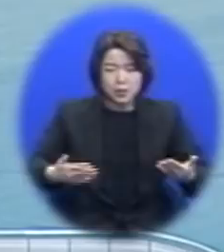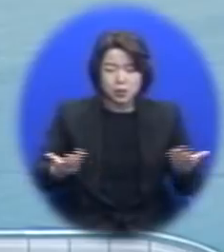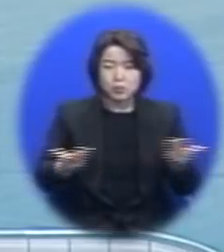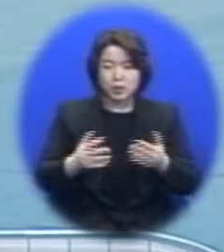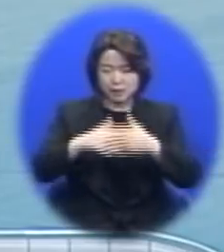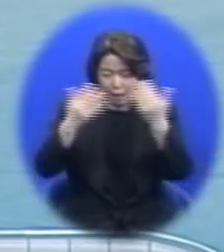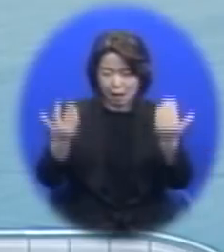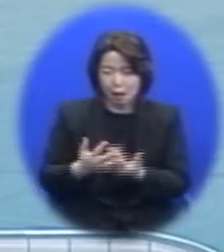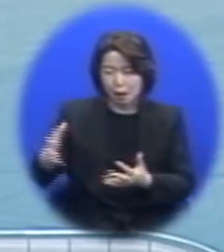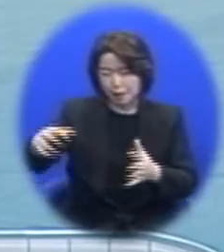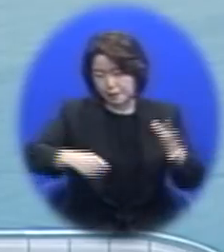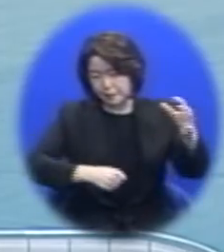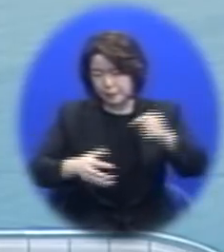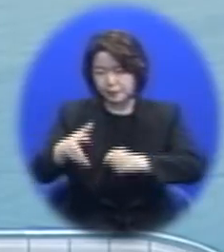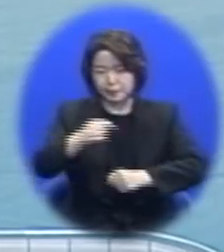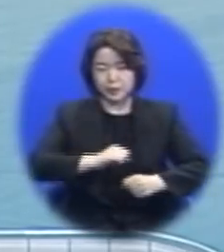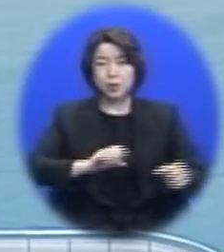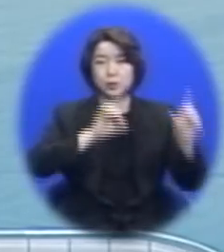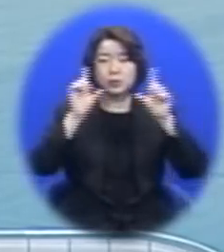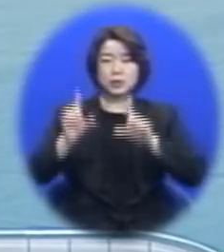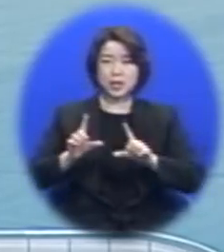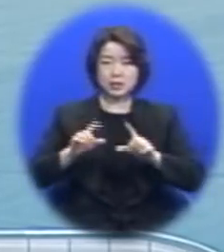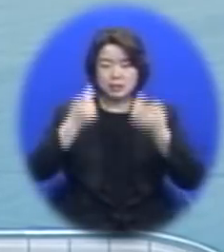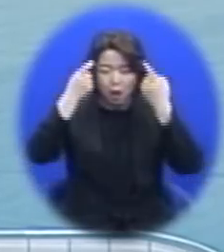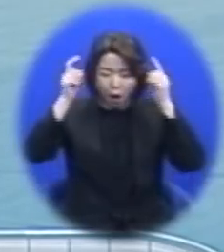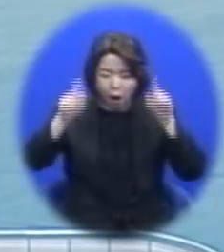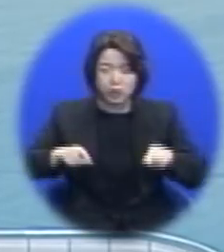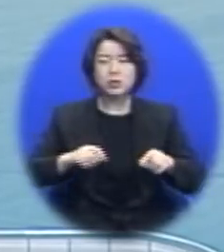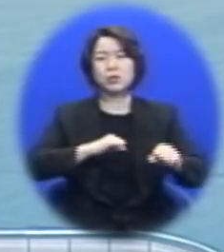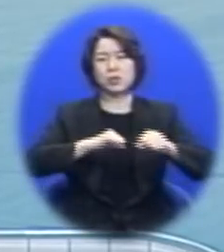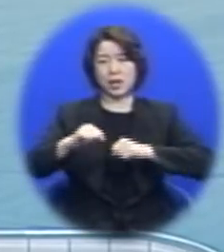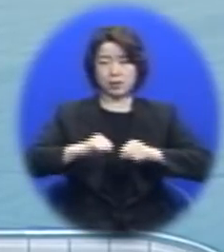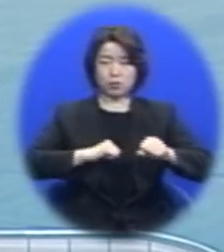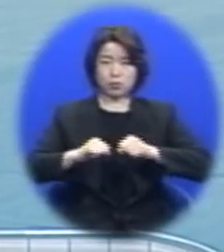붙잡고 살겠다고 하는 진짜 어리석은 행동이에요.